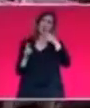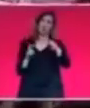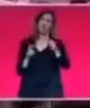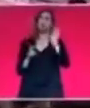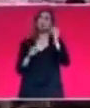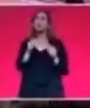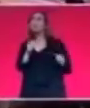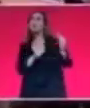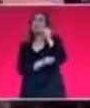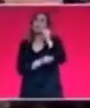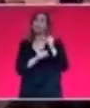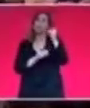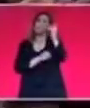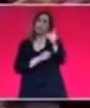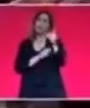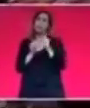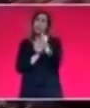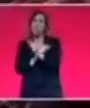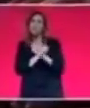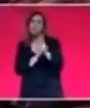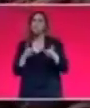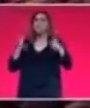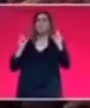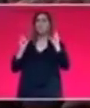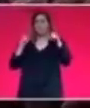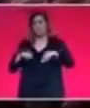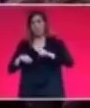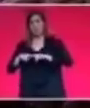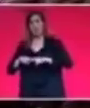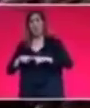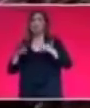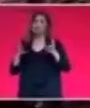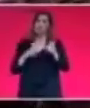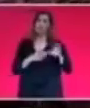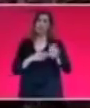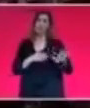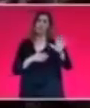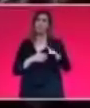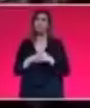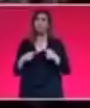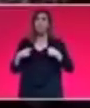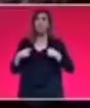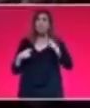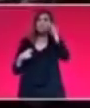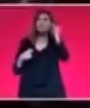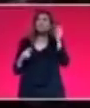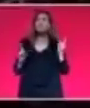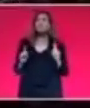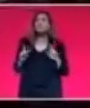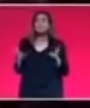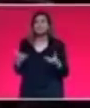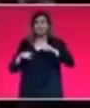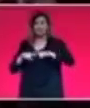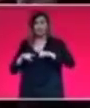και δημοκρατικό και κοινωνικό μέλλον και στην Ευρώπη και στη χώρα μας. Γιατί δεν ξεχνάμε ότι στη χώρα μας